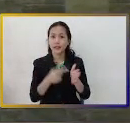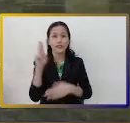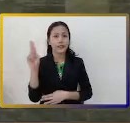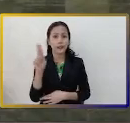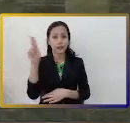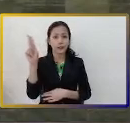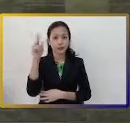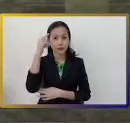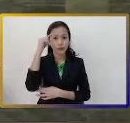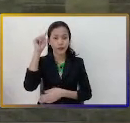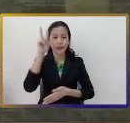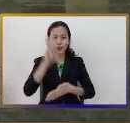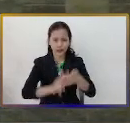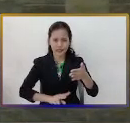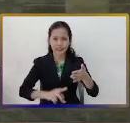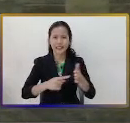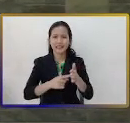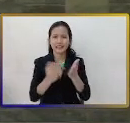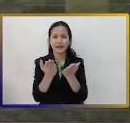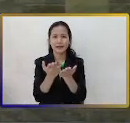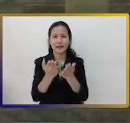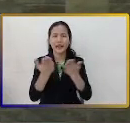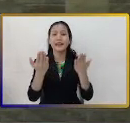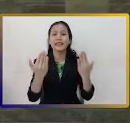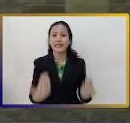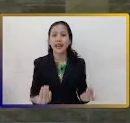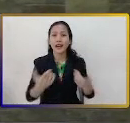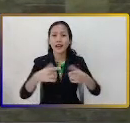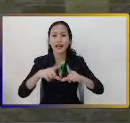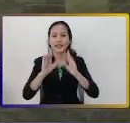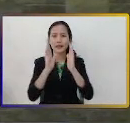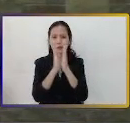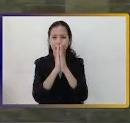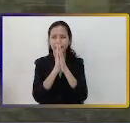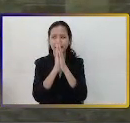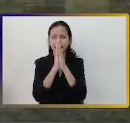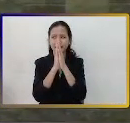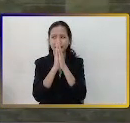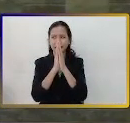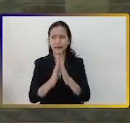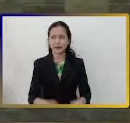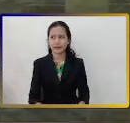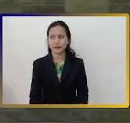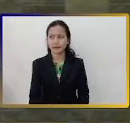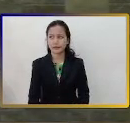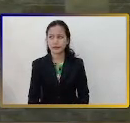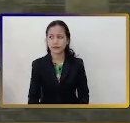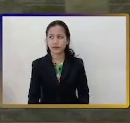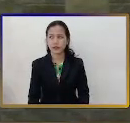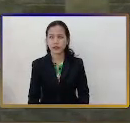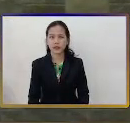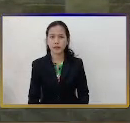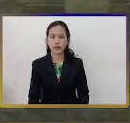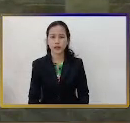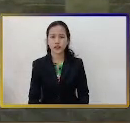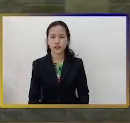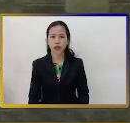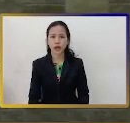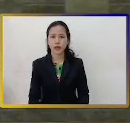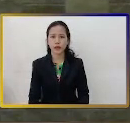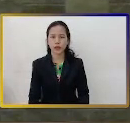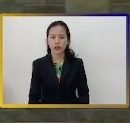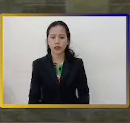key verse dito po sa libro po na ito. Tayo po ay saglit na manalangin. Dakila po namin Diyos, amang banal na makapangyarihan sa lahat. Kami po ay lubos